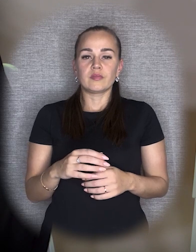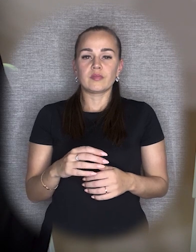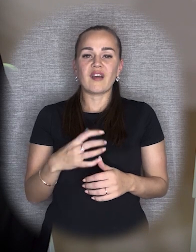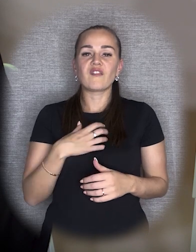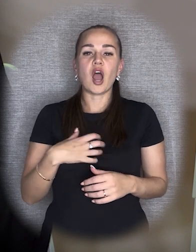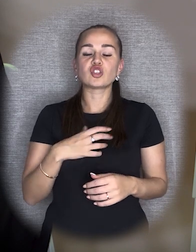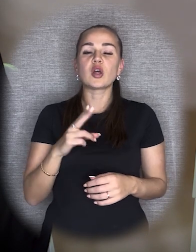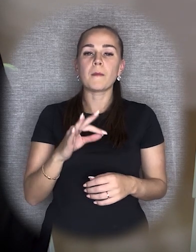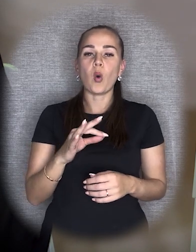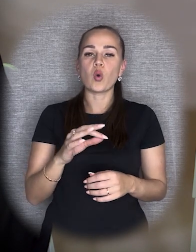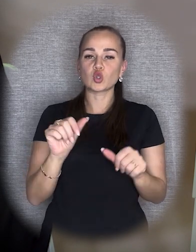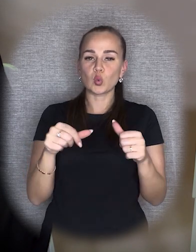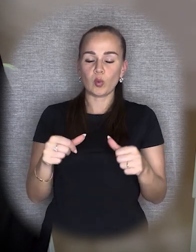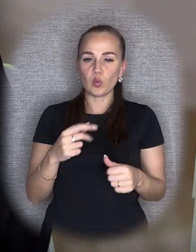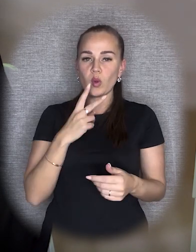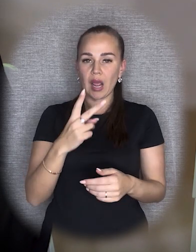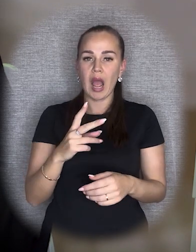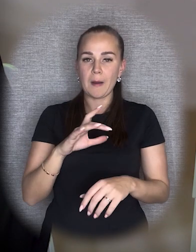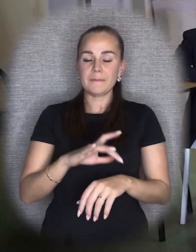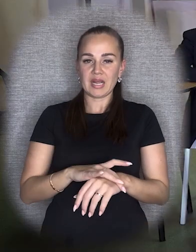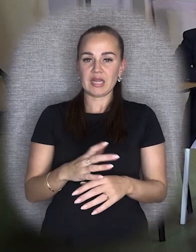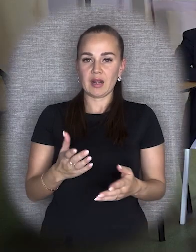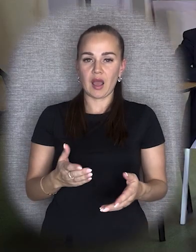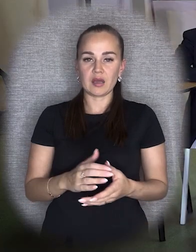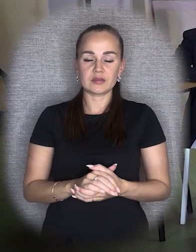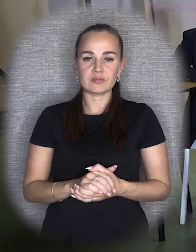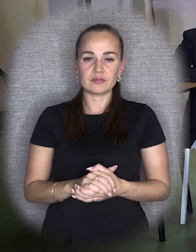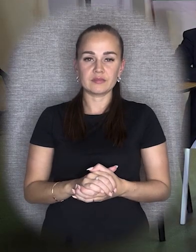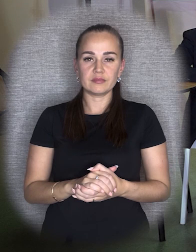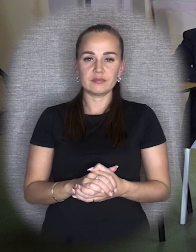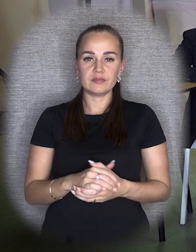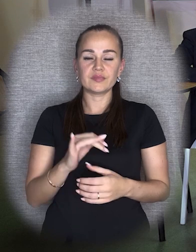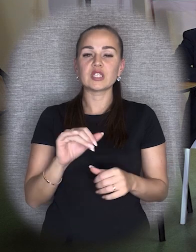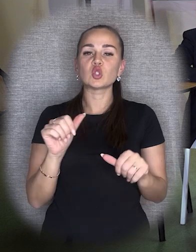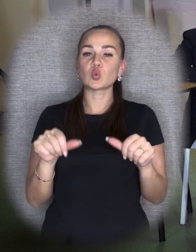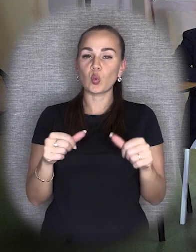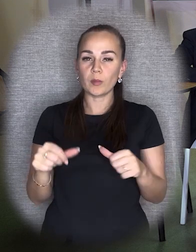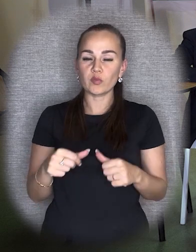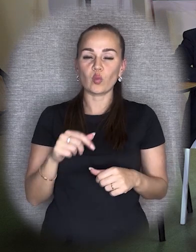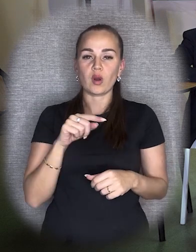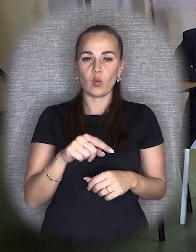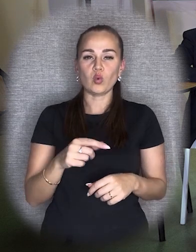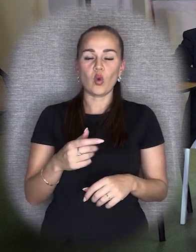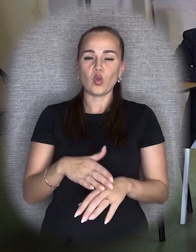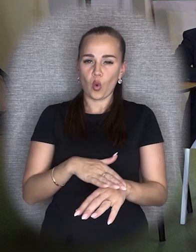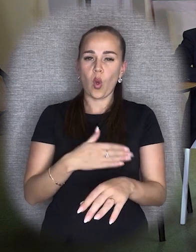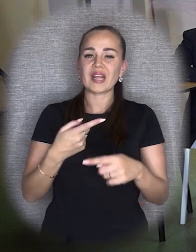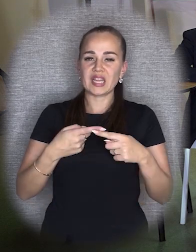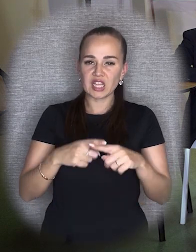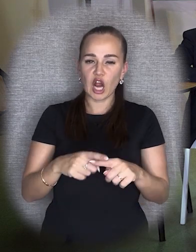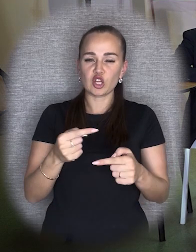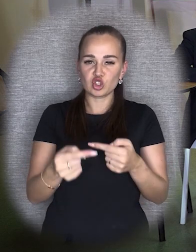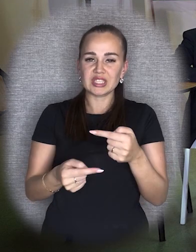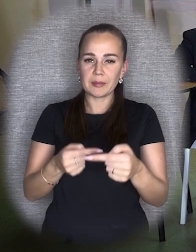определять какие-то исторические вехи и события. И у школы скульптура обладает столь долгим технологическим